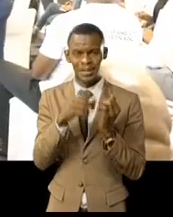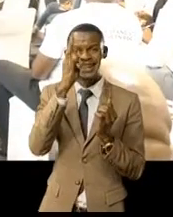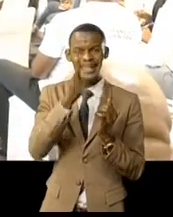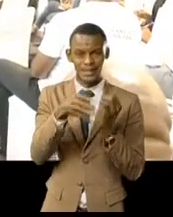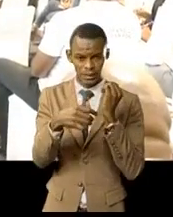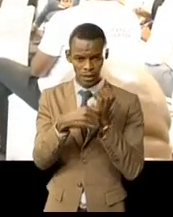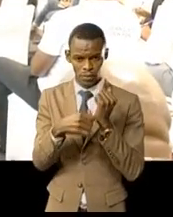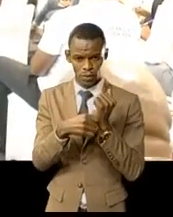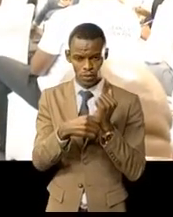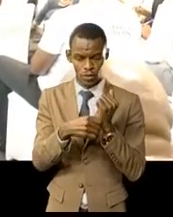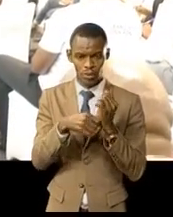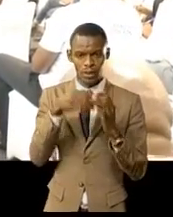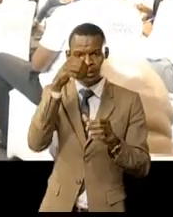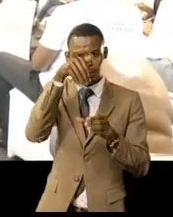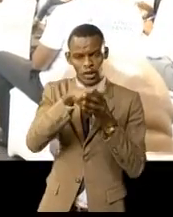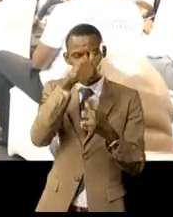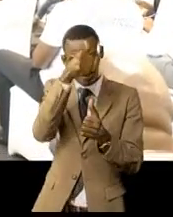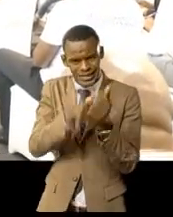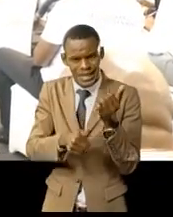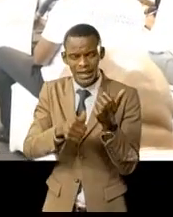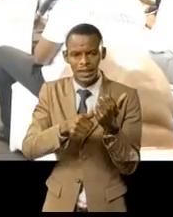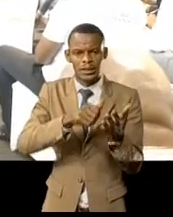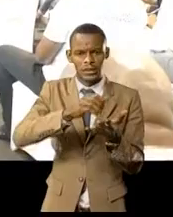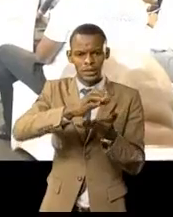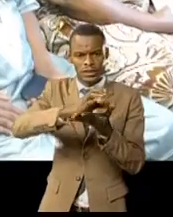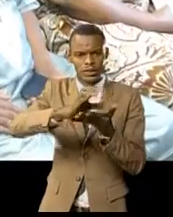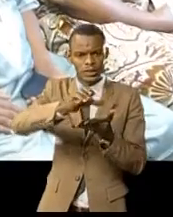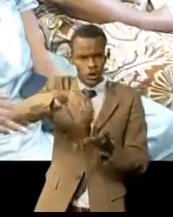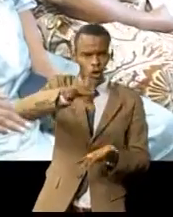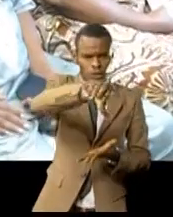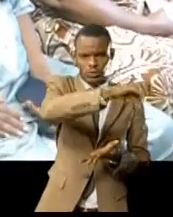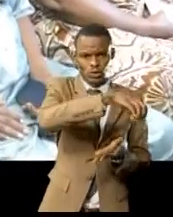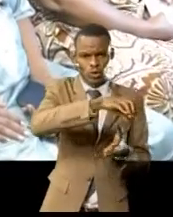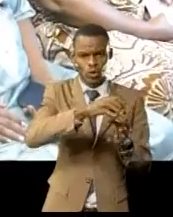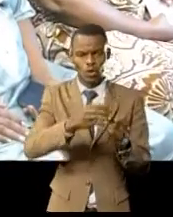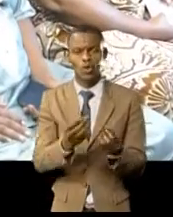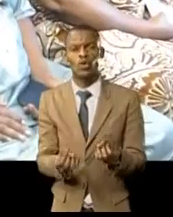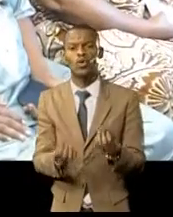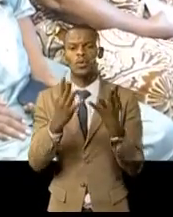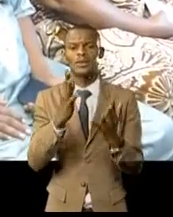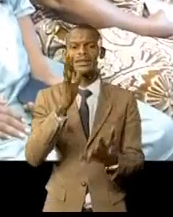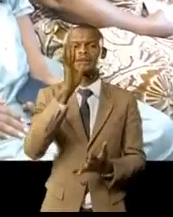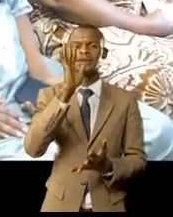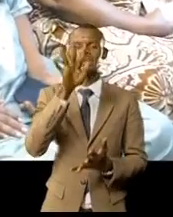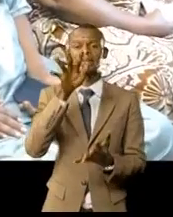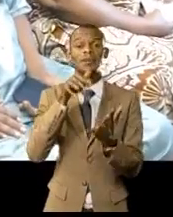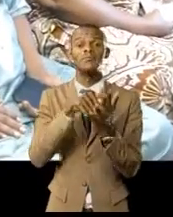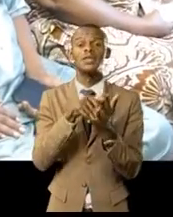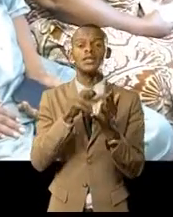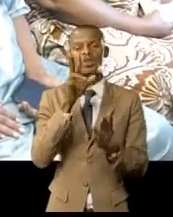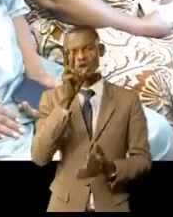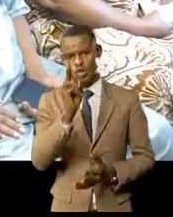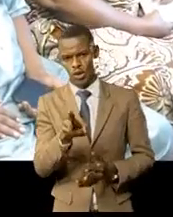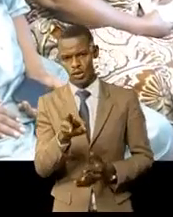13 circonscriptions, nous avons 5200. C'est le minimum qu'on puisse trouver